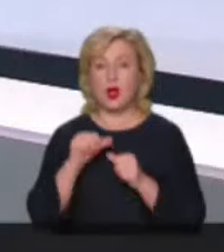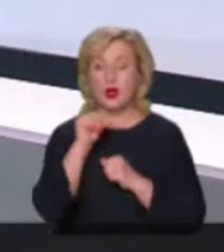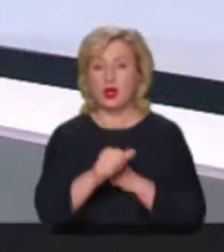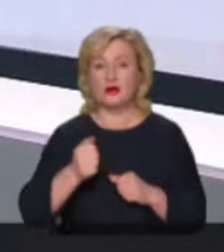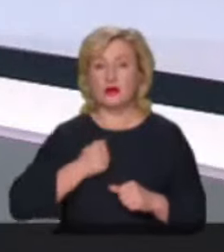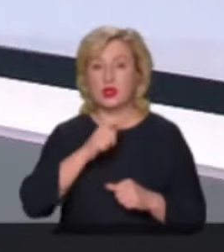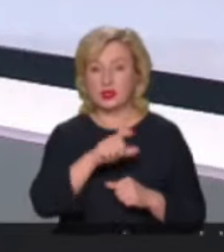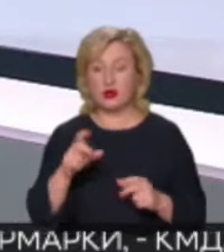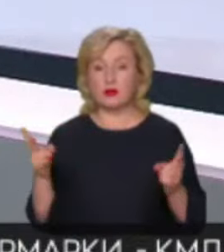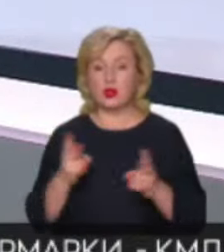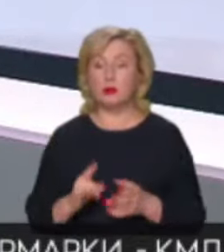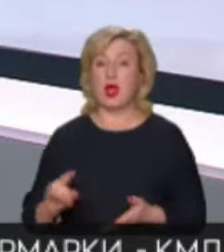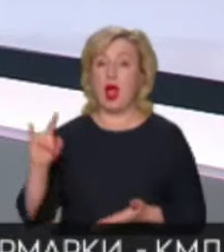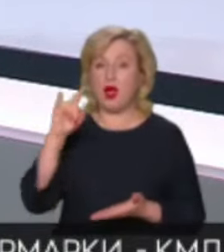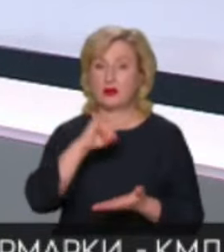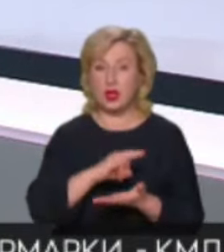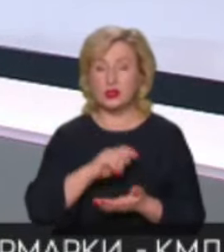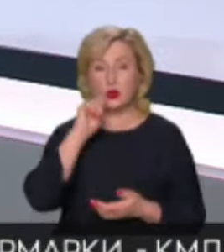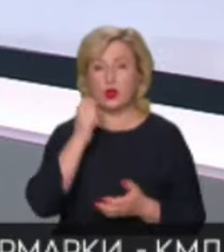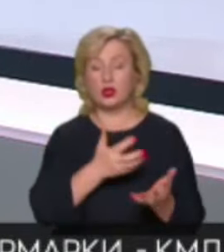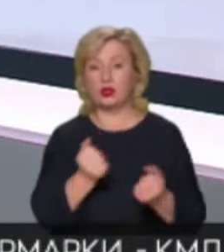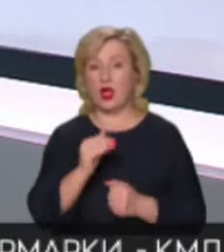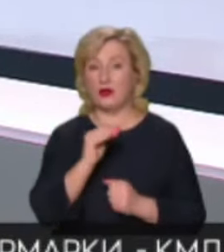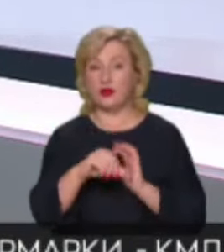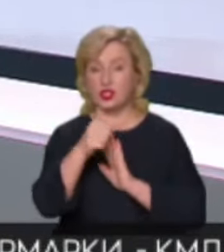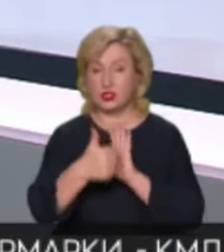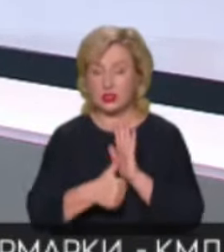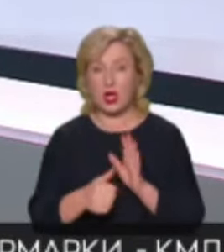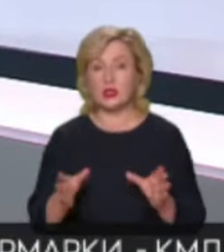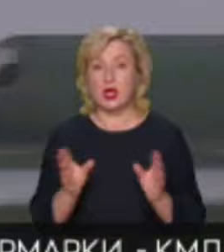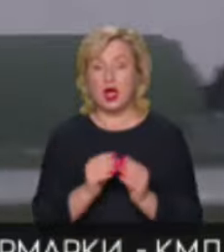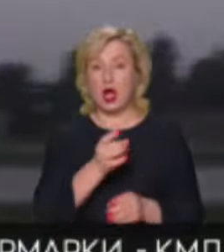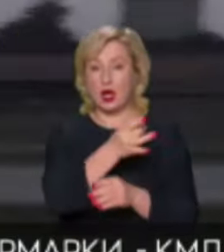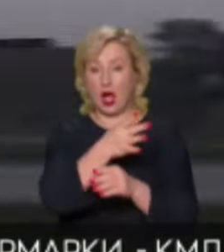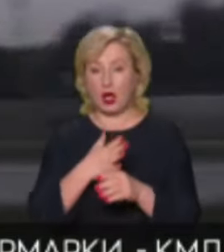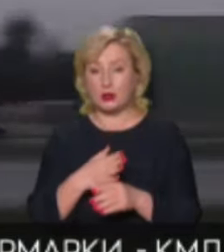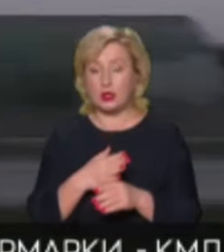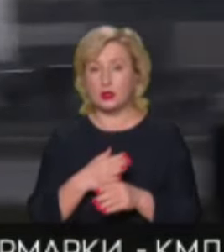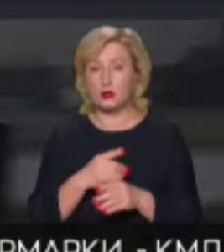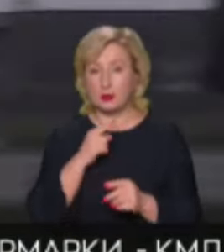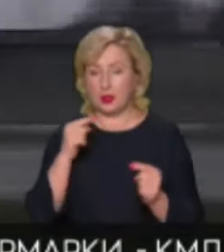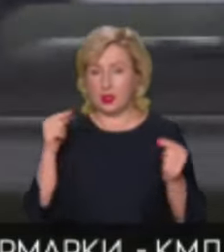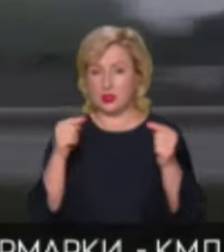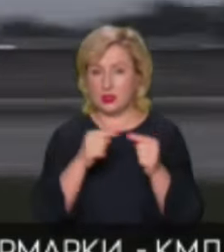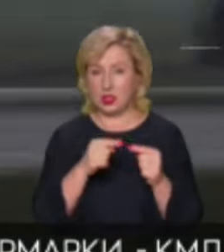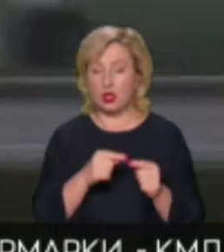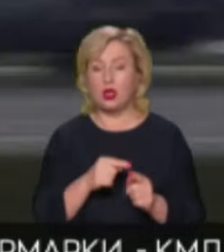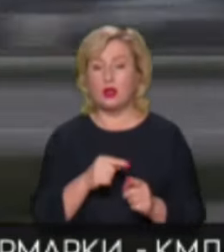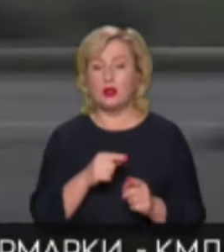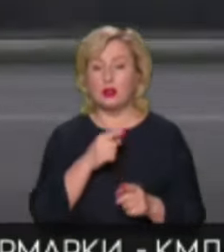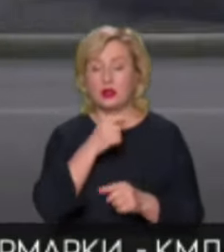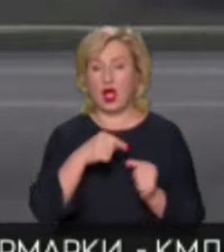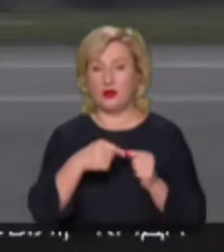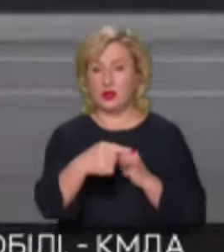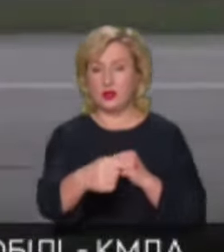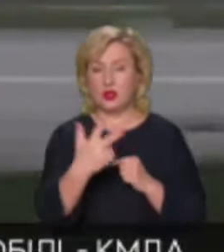Нам потрібна авіація, і Україна отримує F-16 разом із ракетами прицільної дальності на відстань від